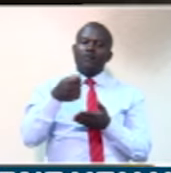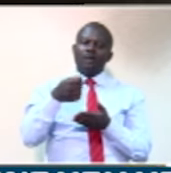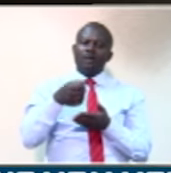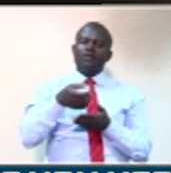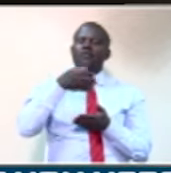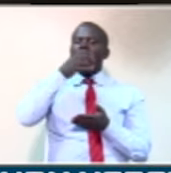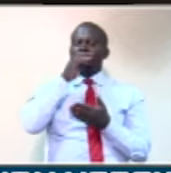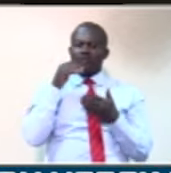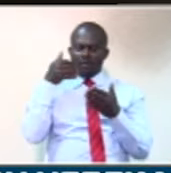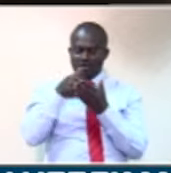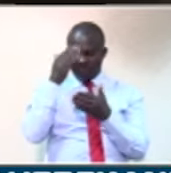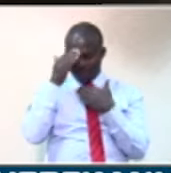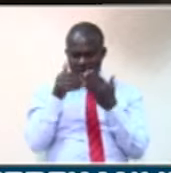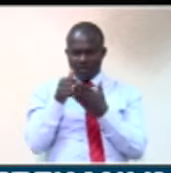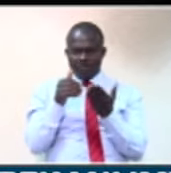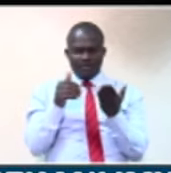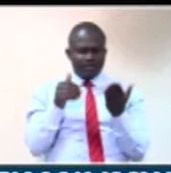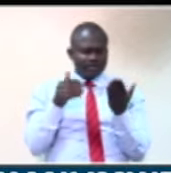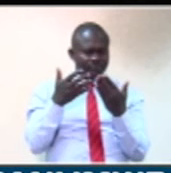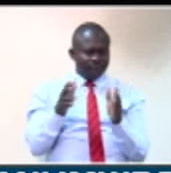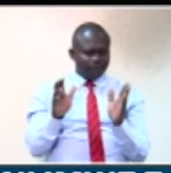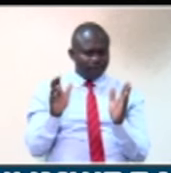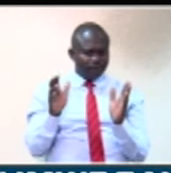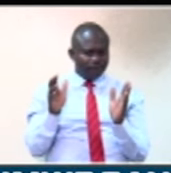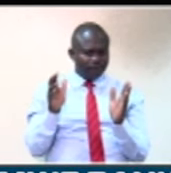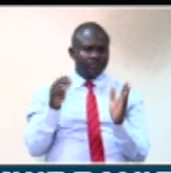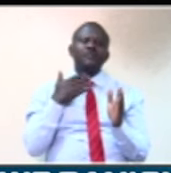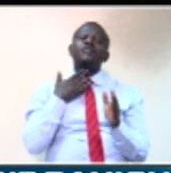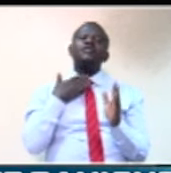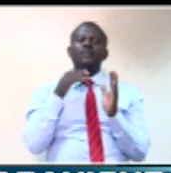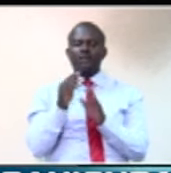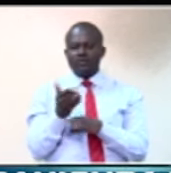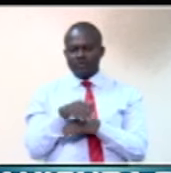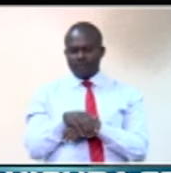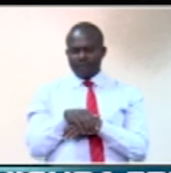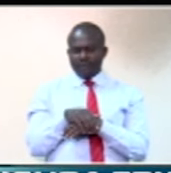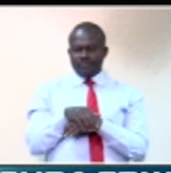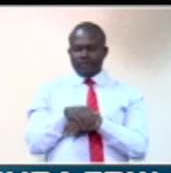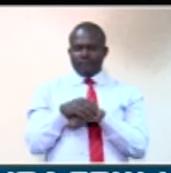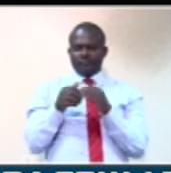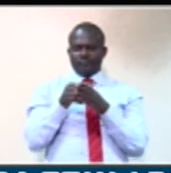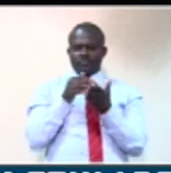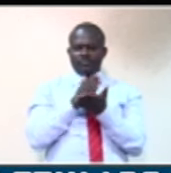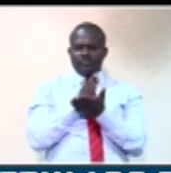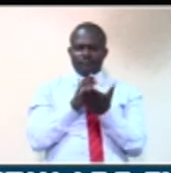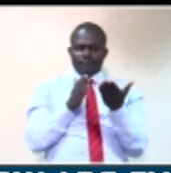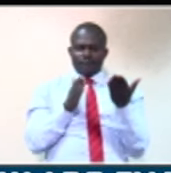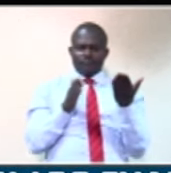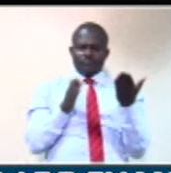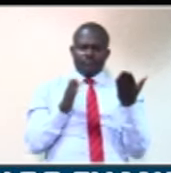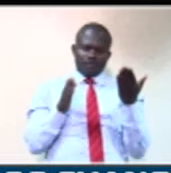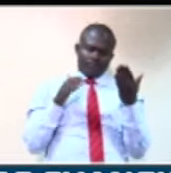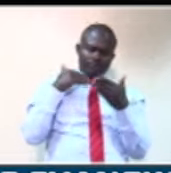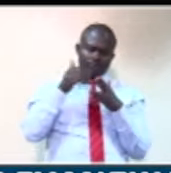yose agacupa kose ndakamara, ndashaka gupfa kuko iri kunyeka